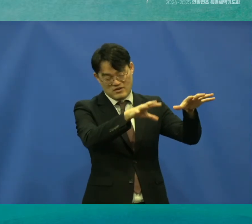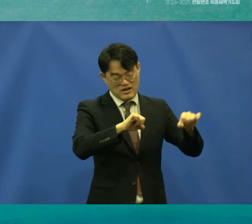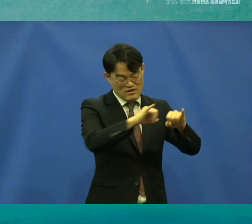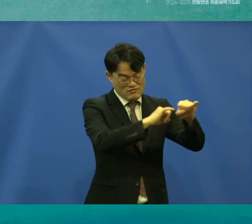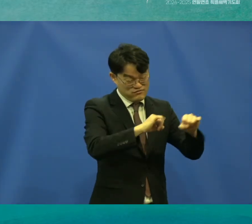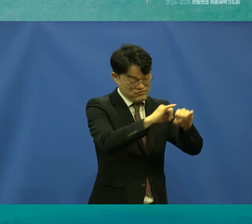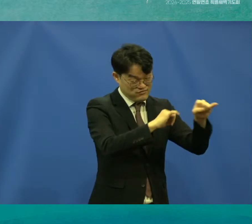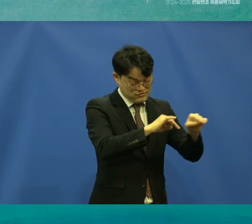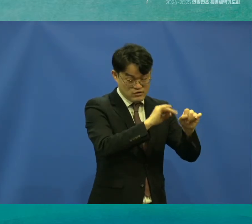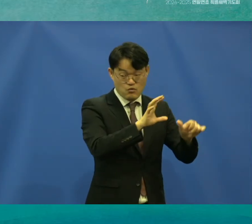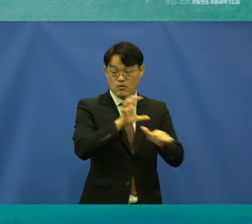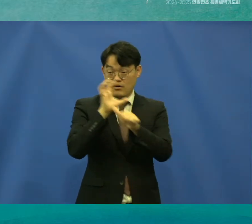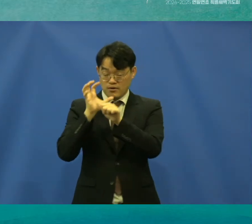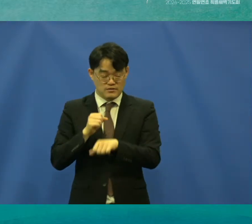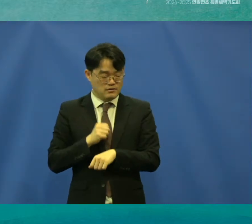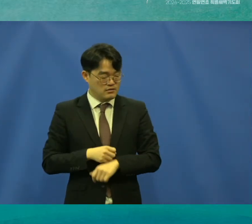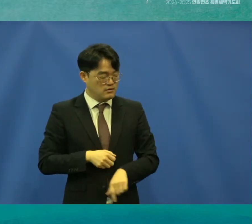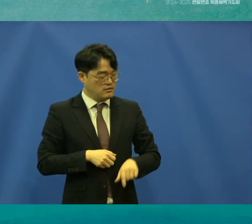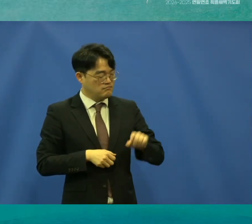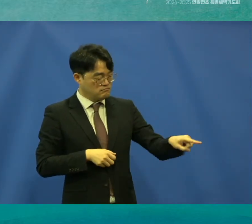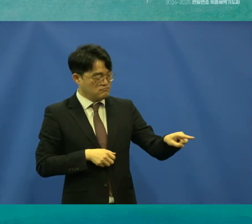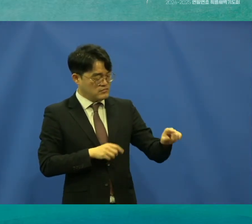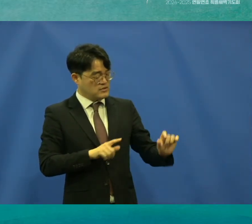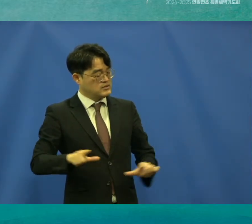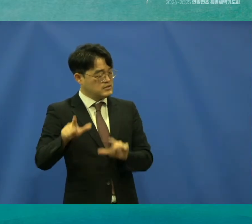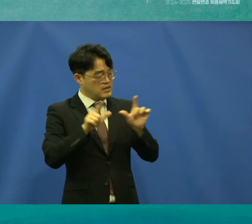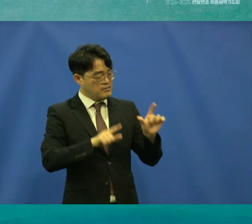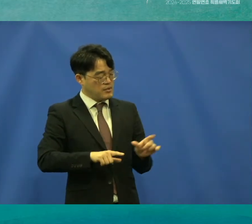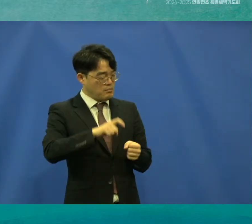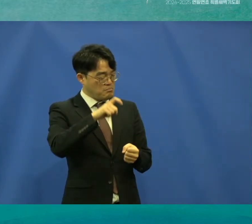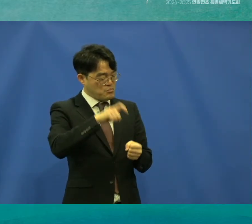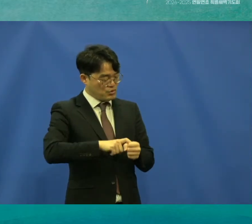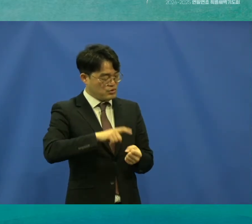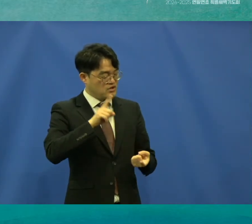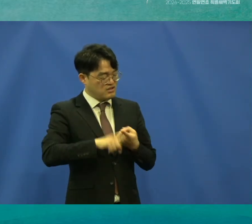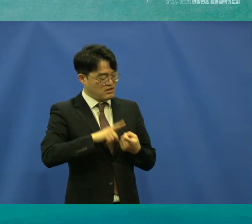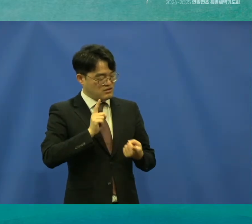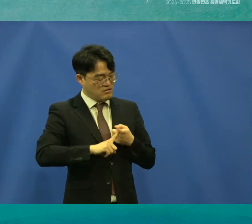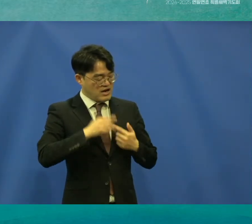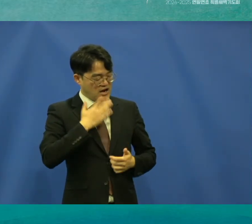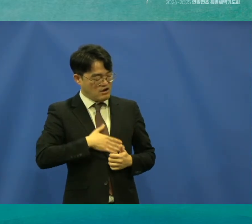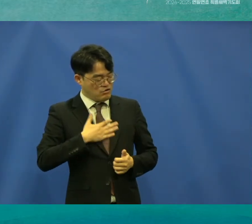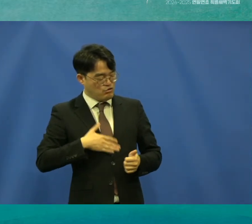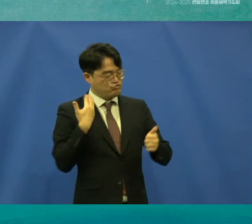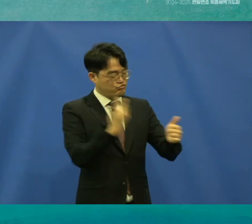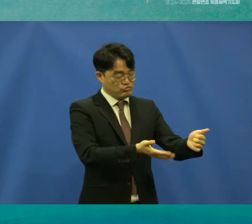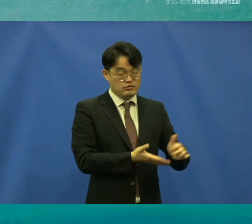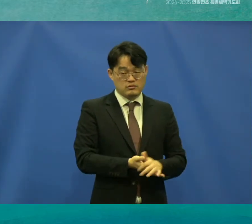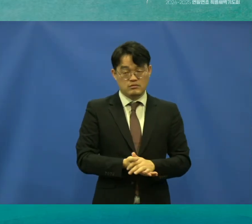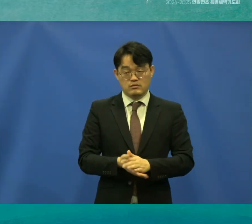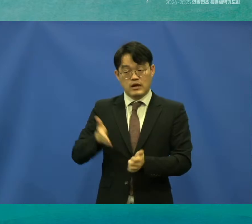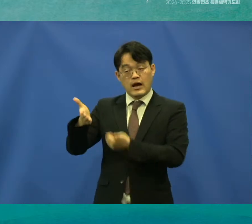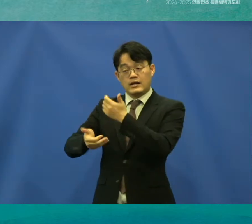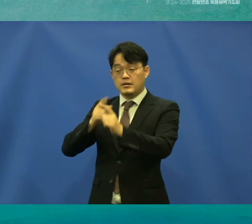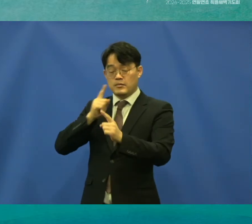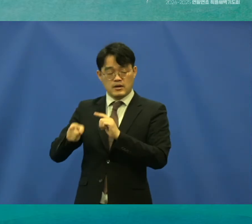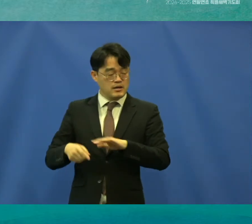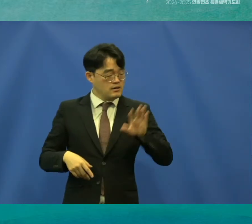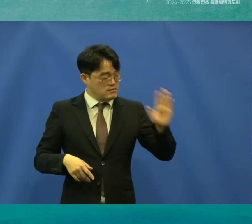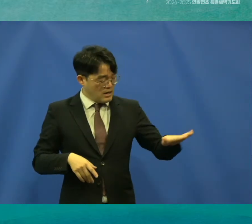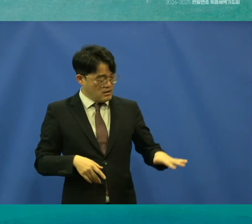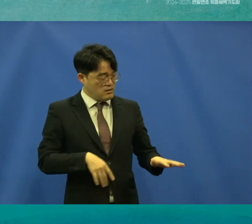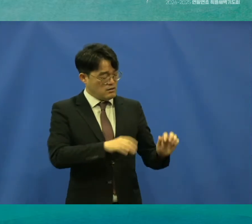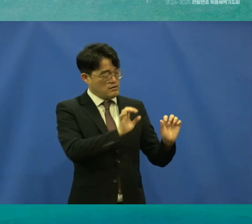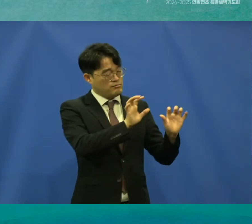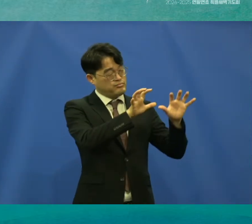우리가 무엇을 위해 살아야 하는지를 명확하게 알려주는 거예요. 그 박는 쿨이 아니라 그 12만여 명의